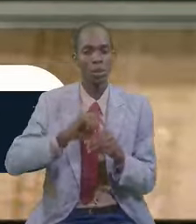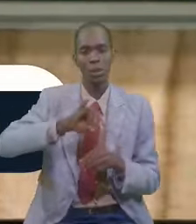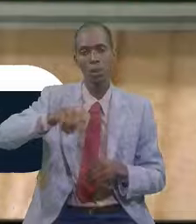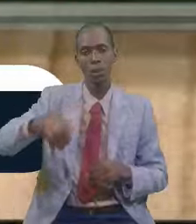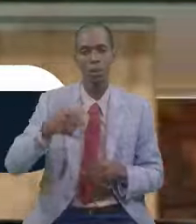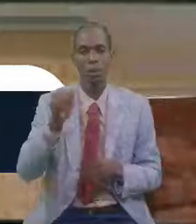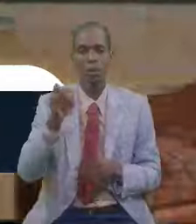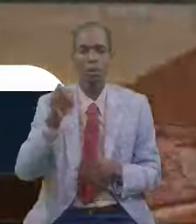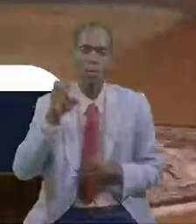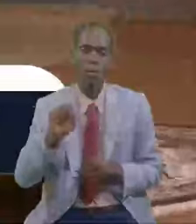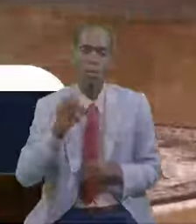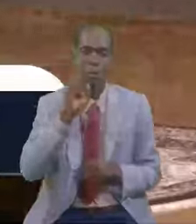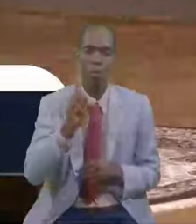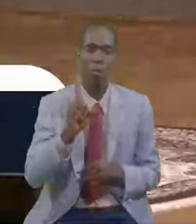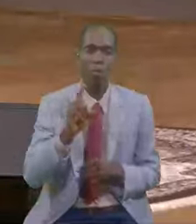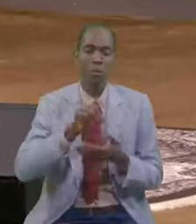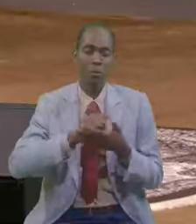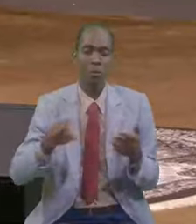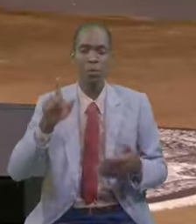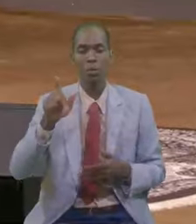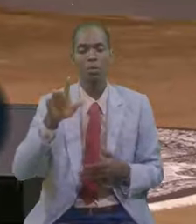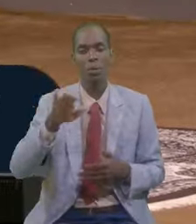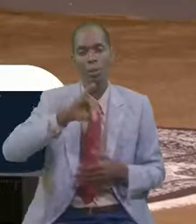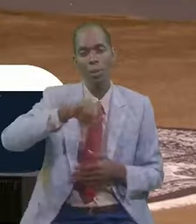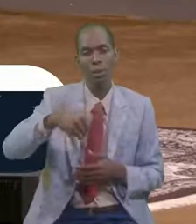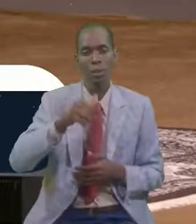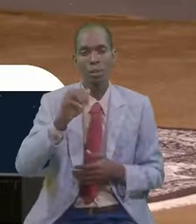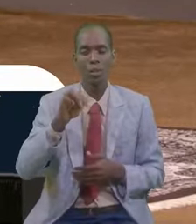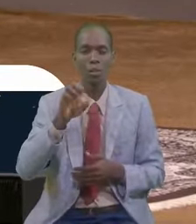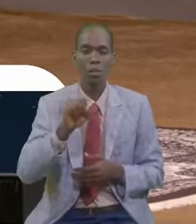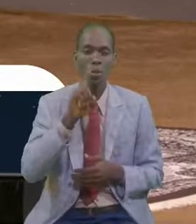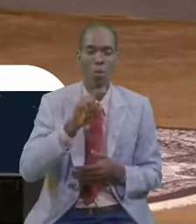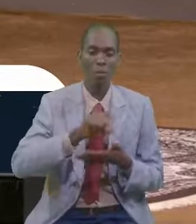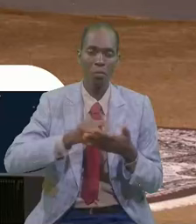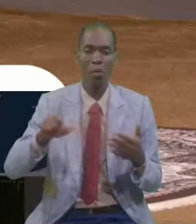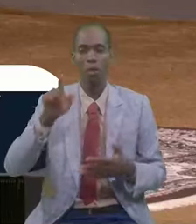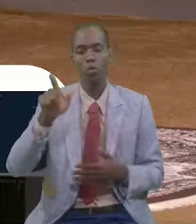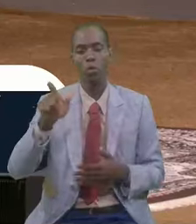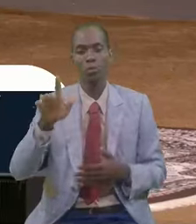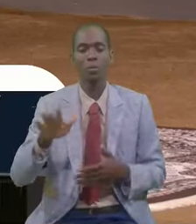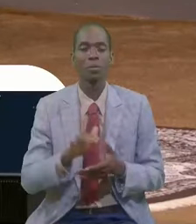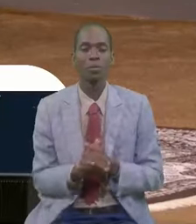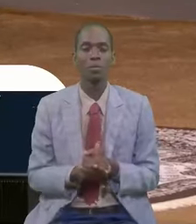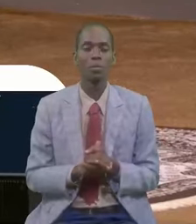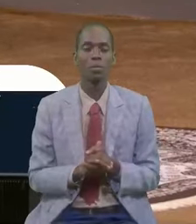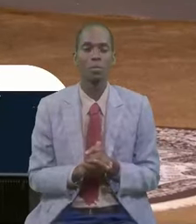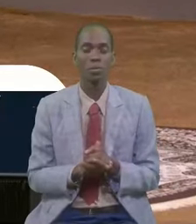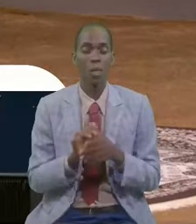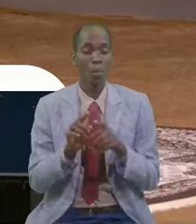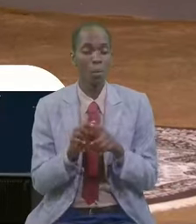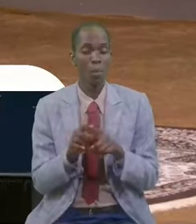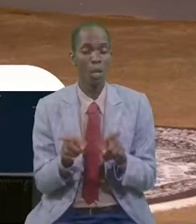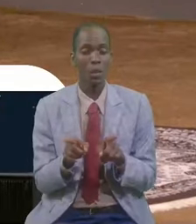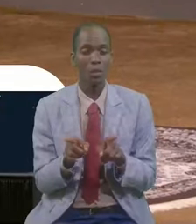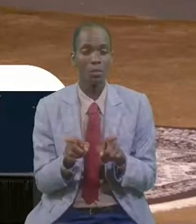Jacques 1, verset 25. Jacques 1, verset 25. Mais celui